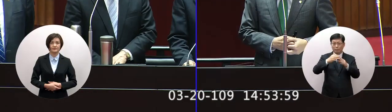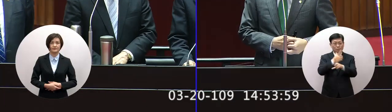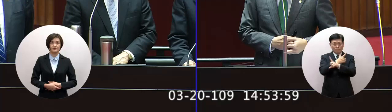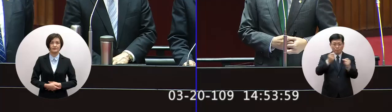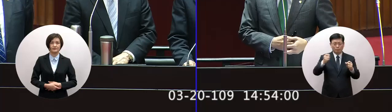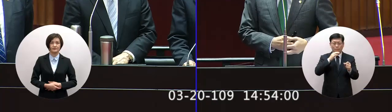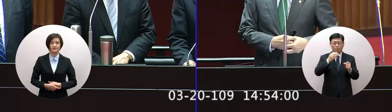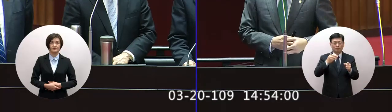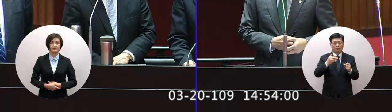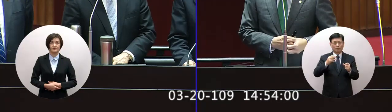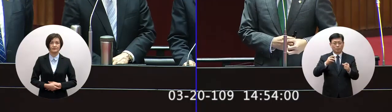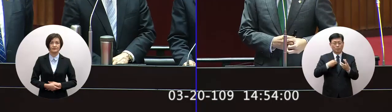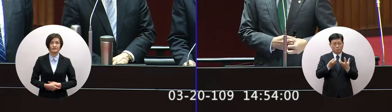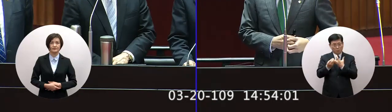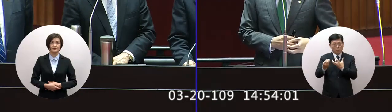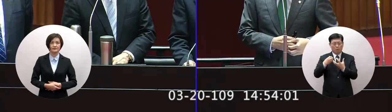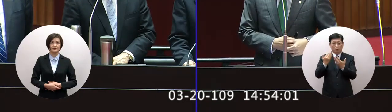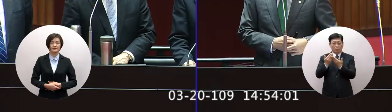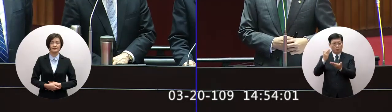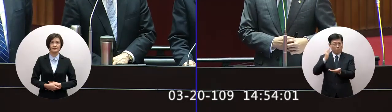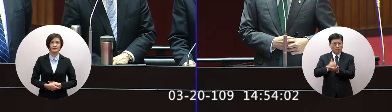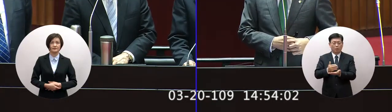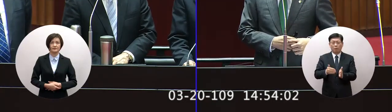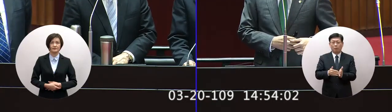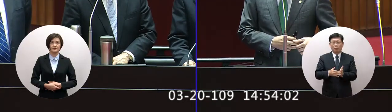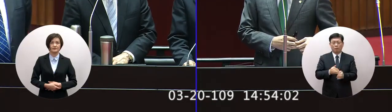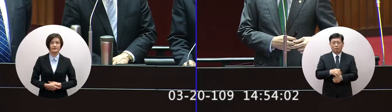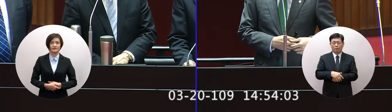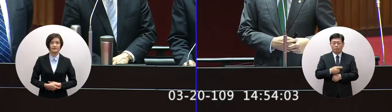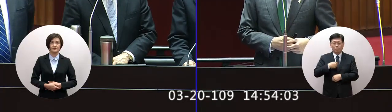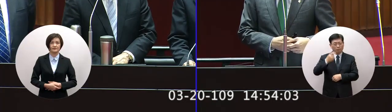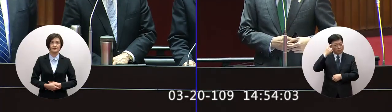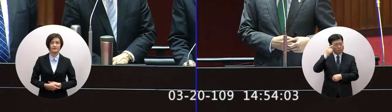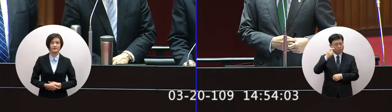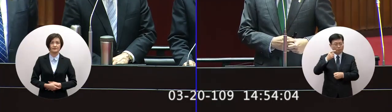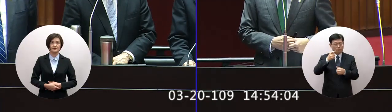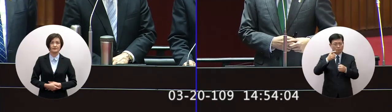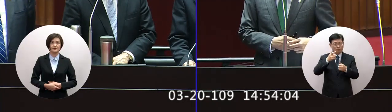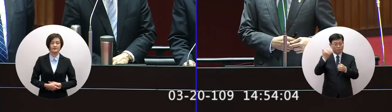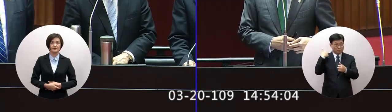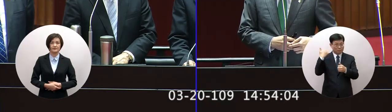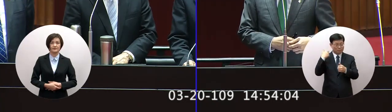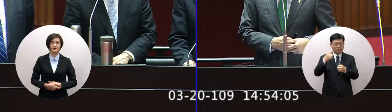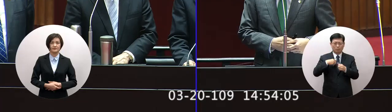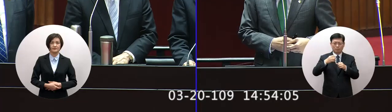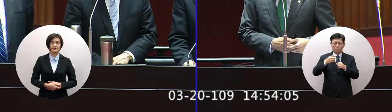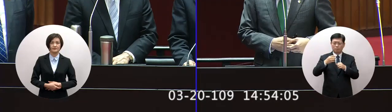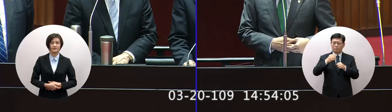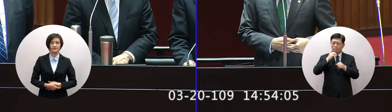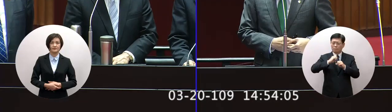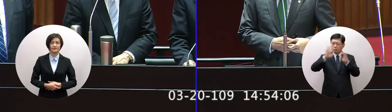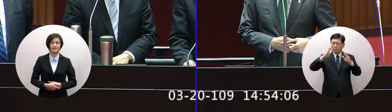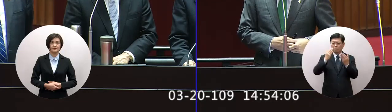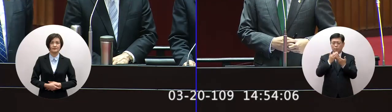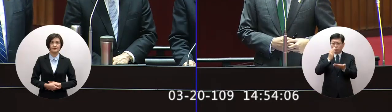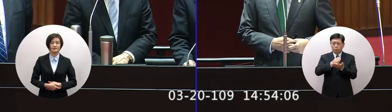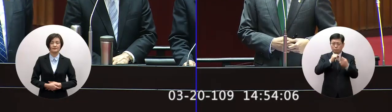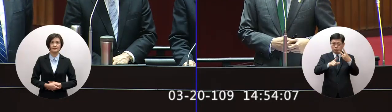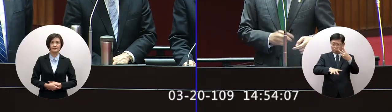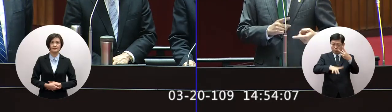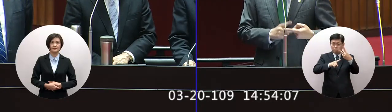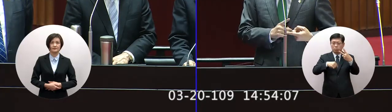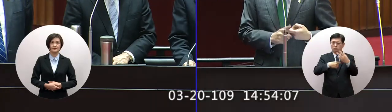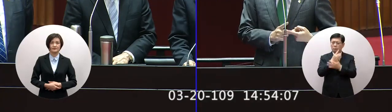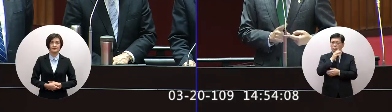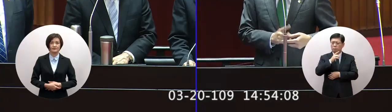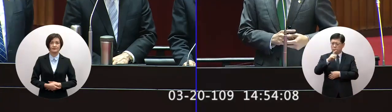取全面或者是局部停课的情况。那我们上一次宣布停课是在2月初，那个时